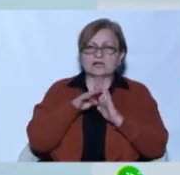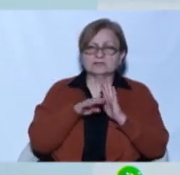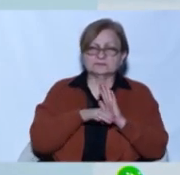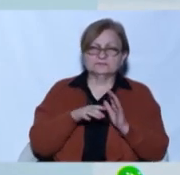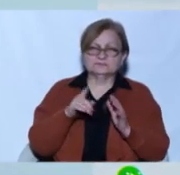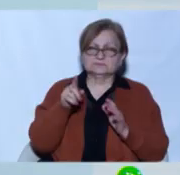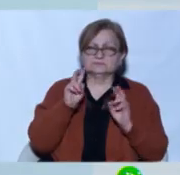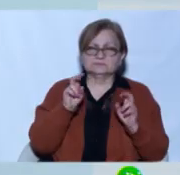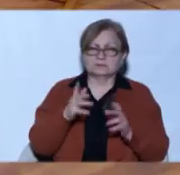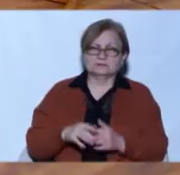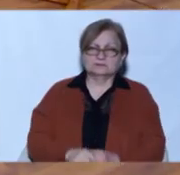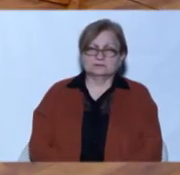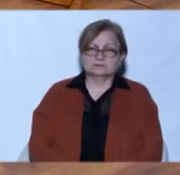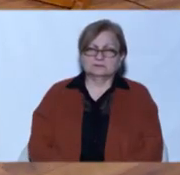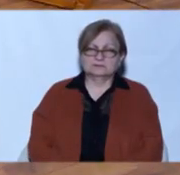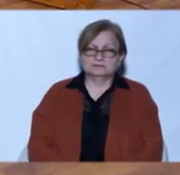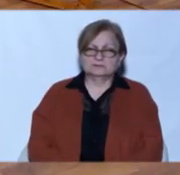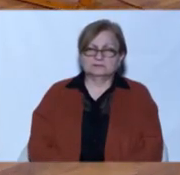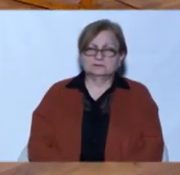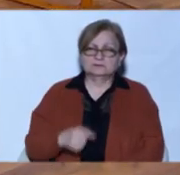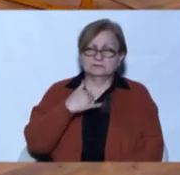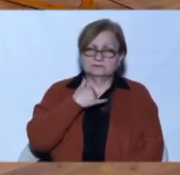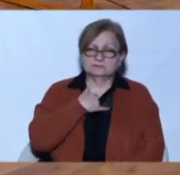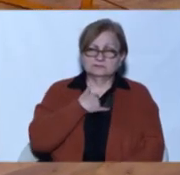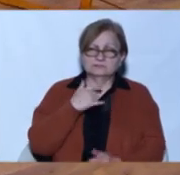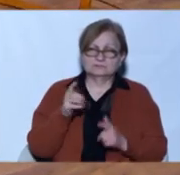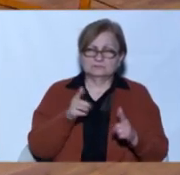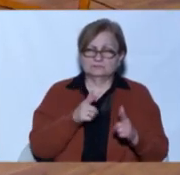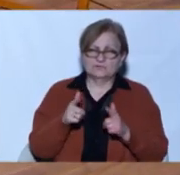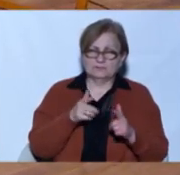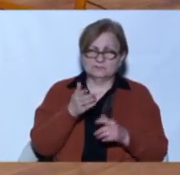აი ჩვენც ახლა ვქმნით რუკას, მე მოვამზადე